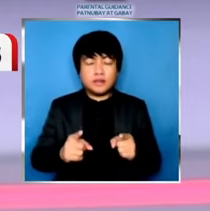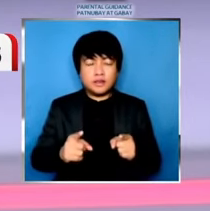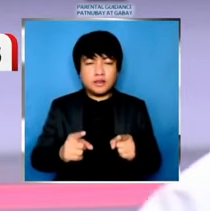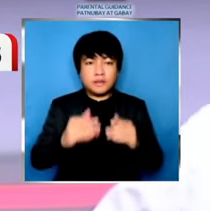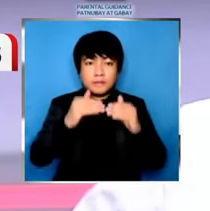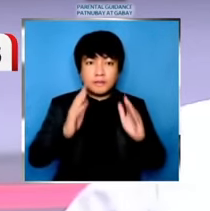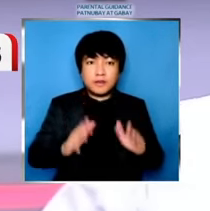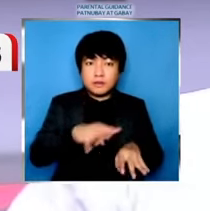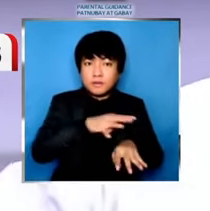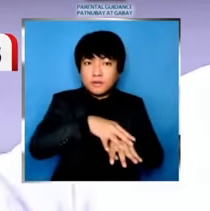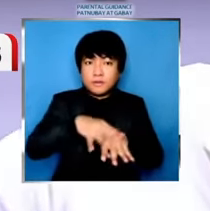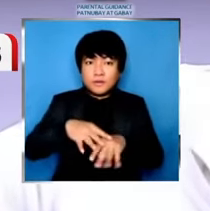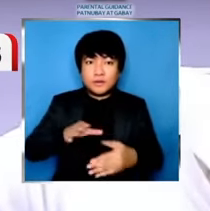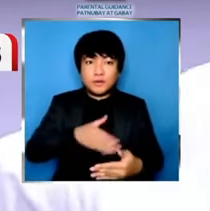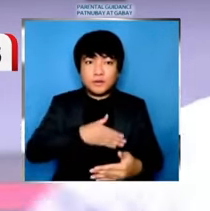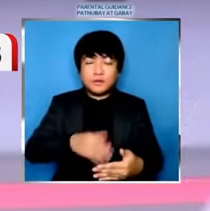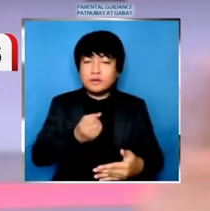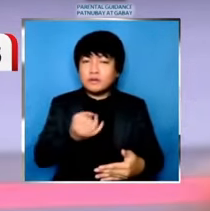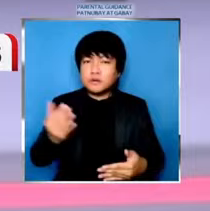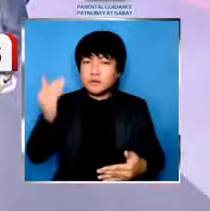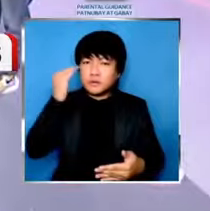alam mo? Padamihan na.